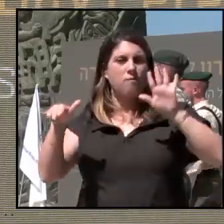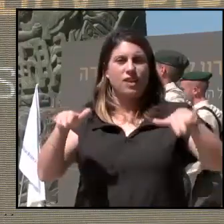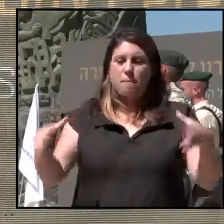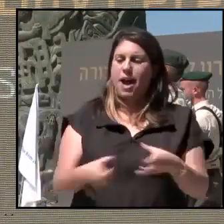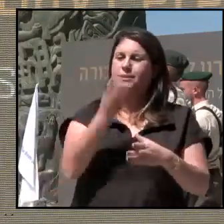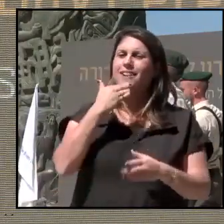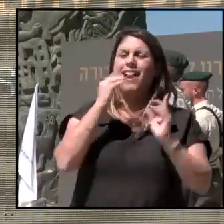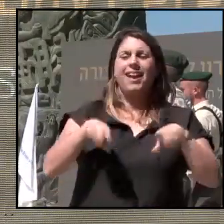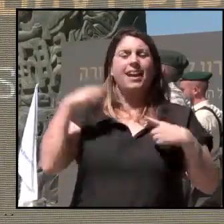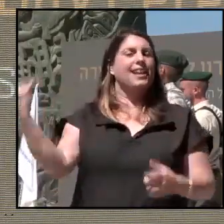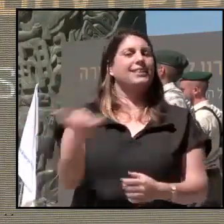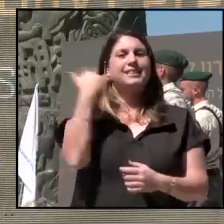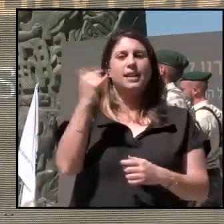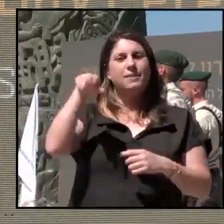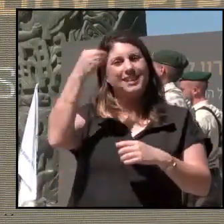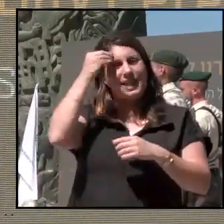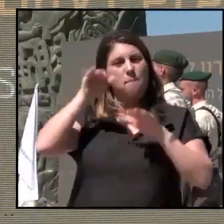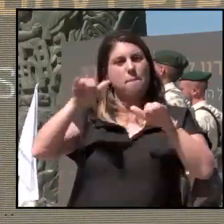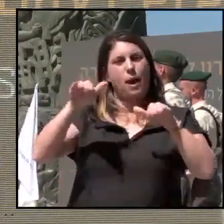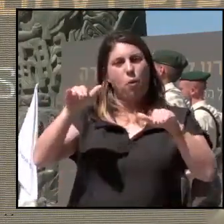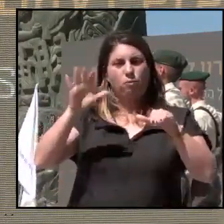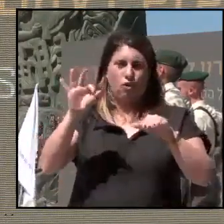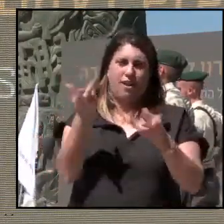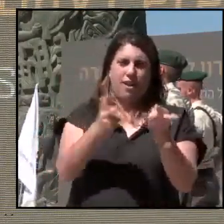לנצח נצחים, יהי זכרם של הנספים ברוך.